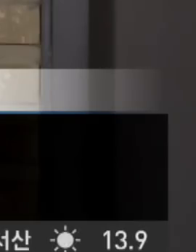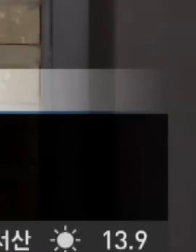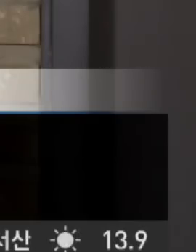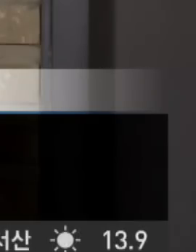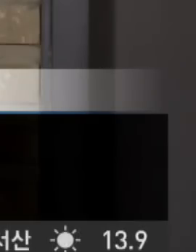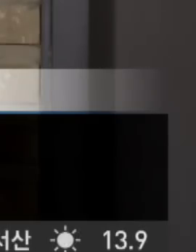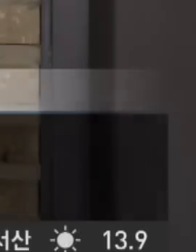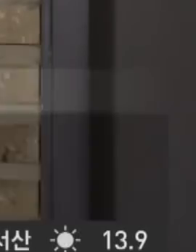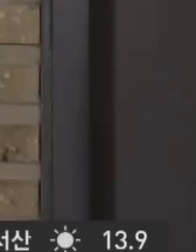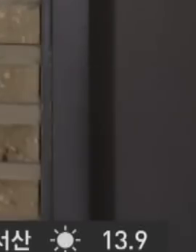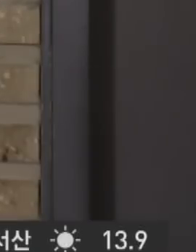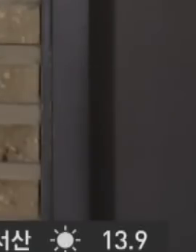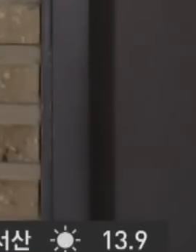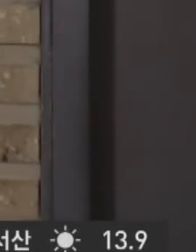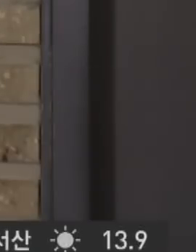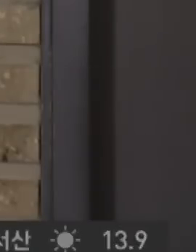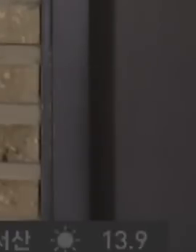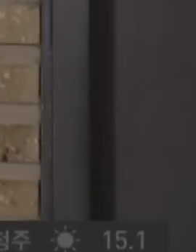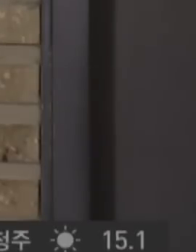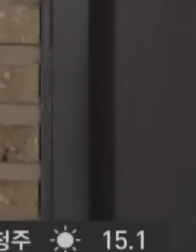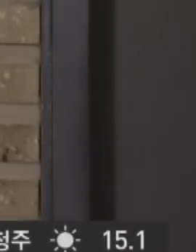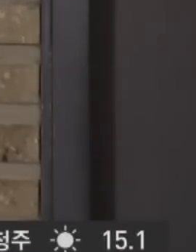소명 절차는 없습니다